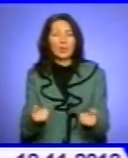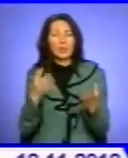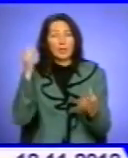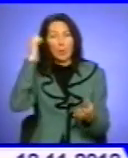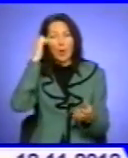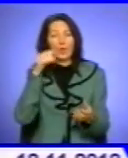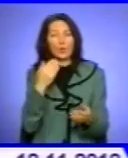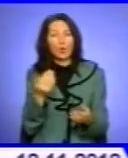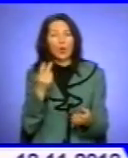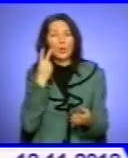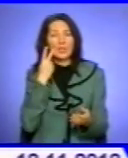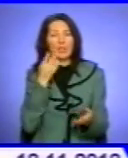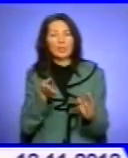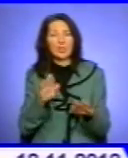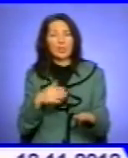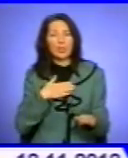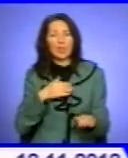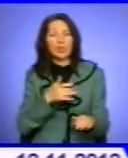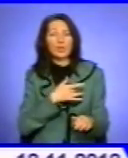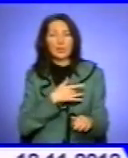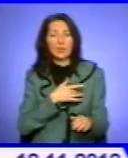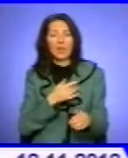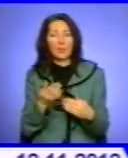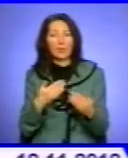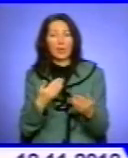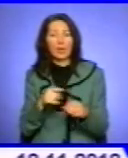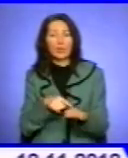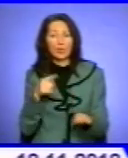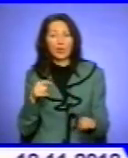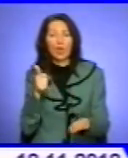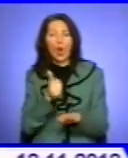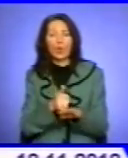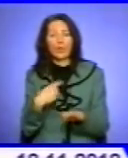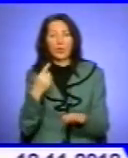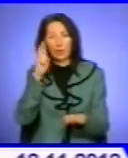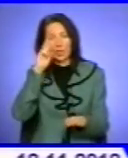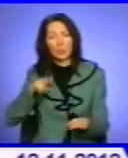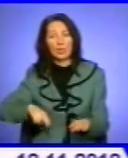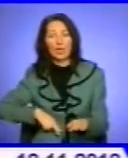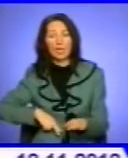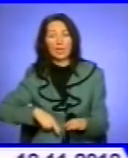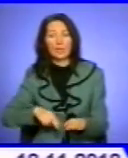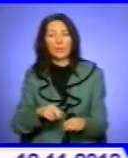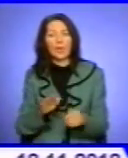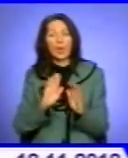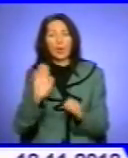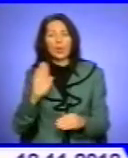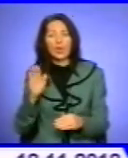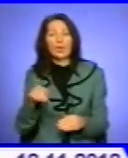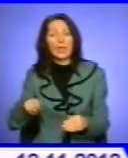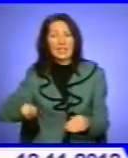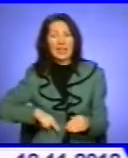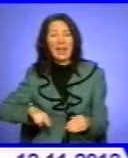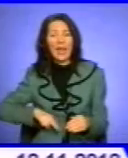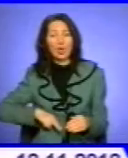про нього назавжди залишиться у наших серцях, йдеться у співчутті голови обласної державної адміністрації. Прощання з ректором